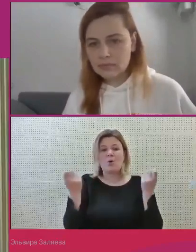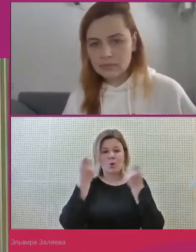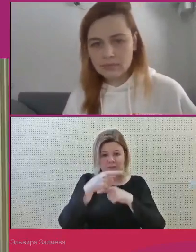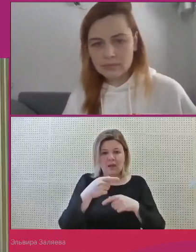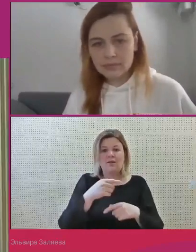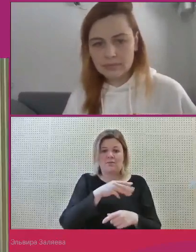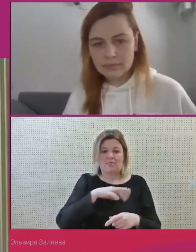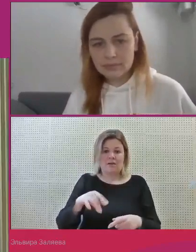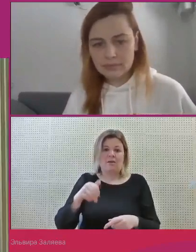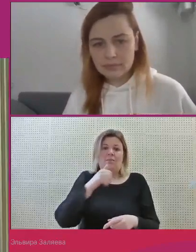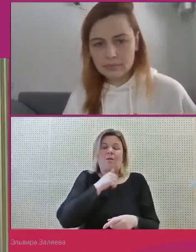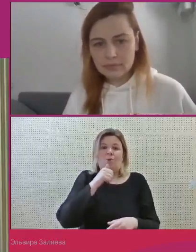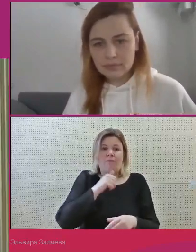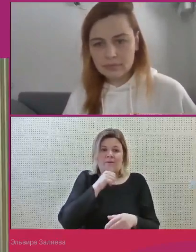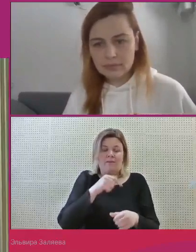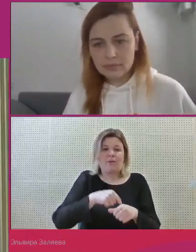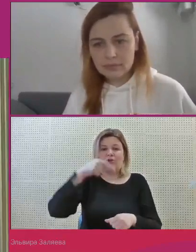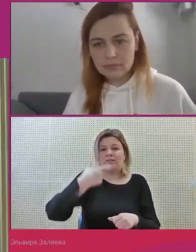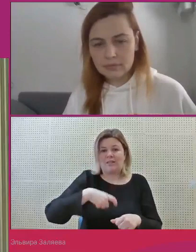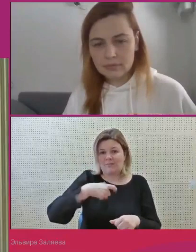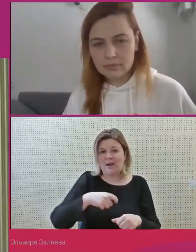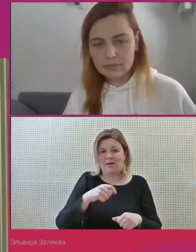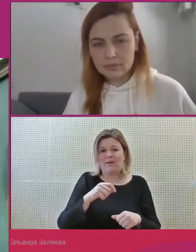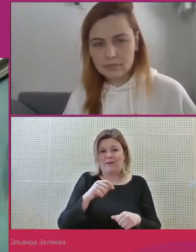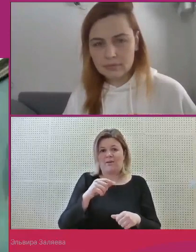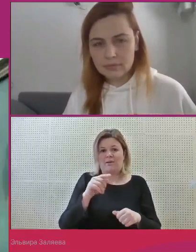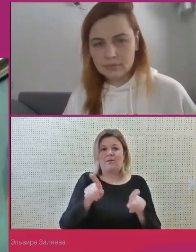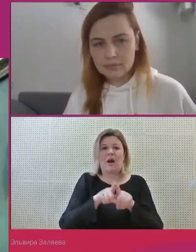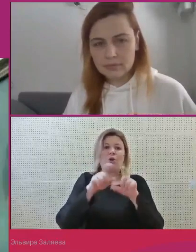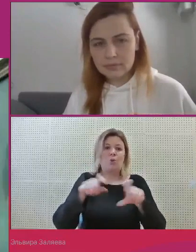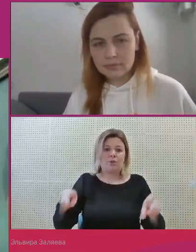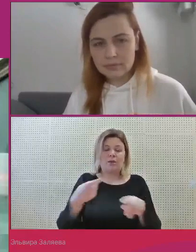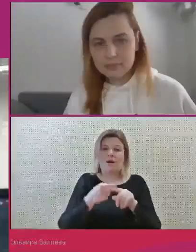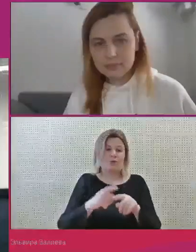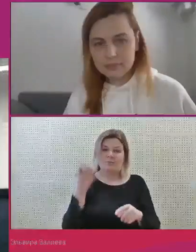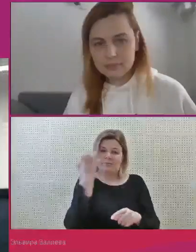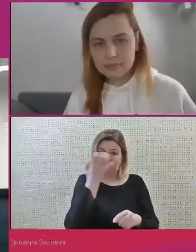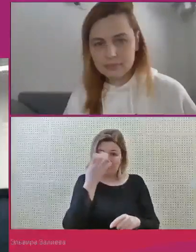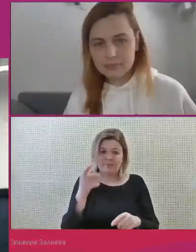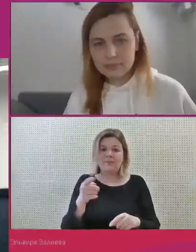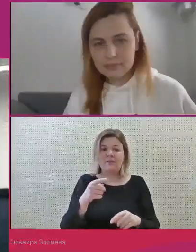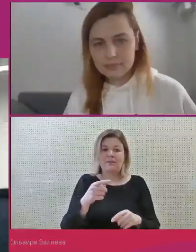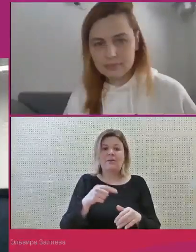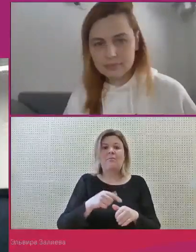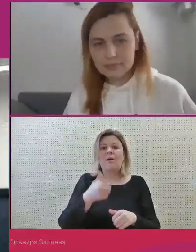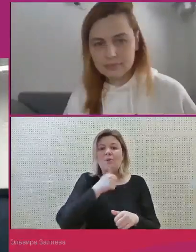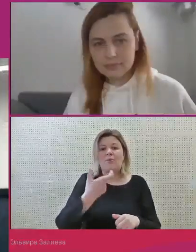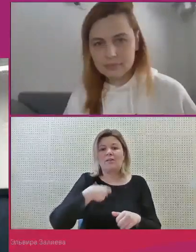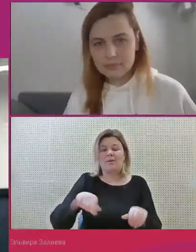уже помощниками людей, которые не видят. Мне понравилось. Очень необычный опыт.